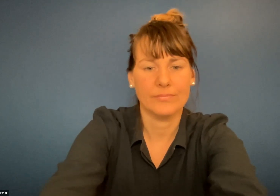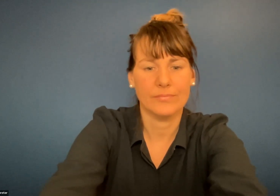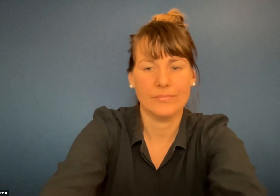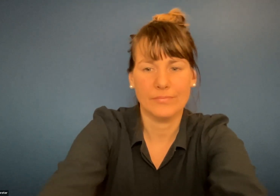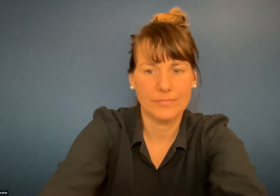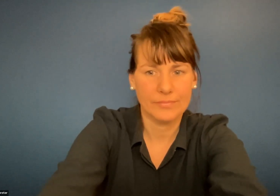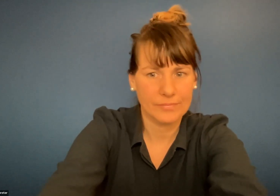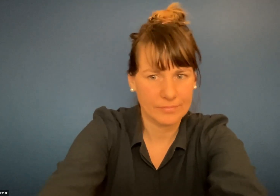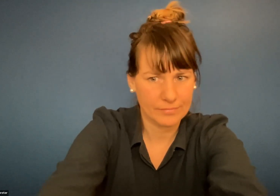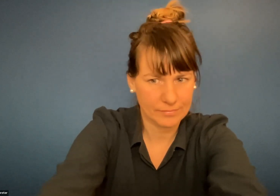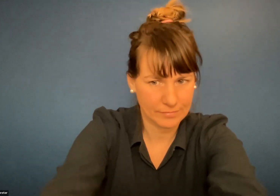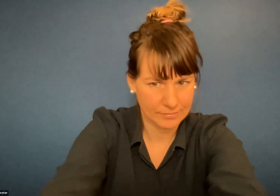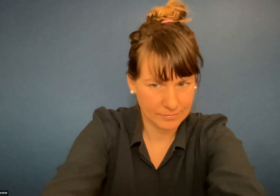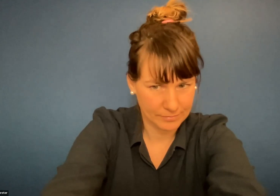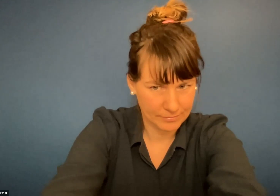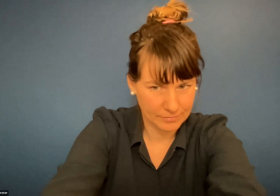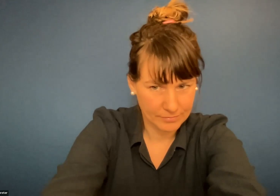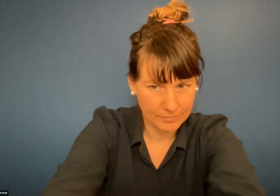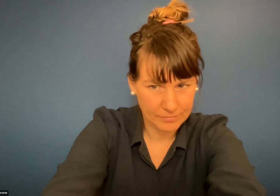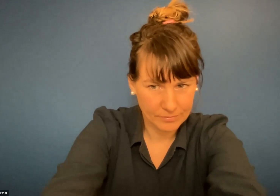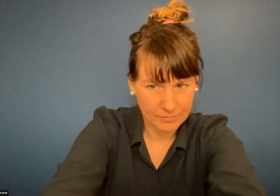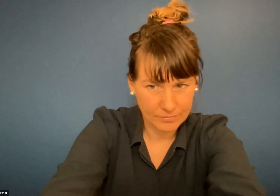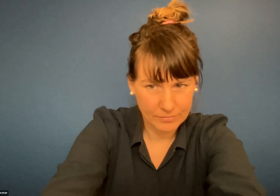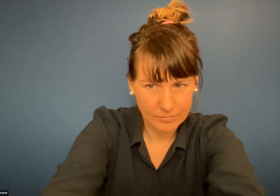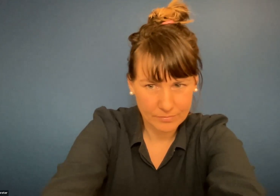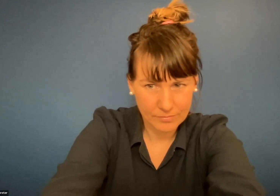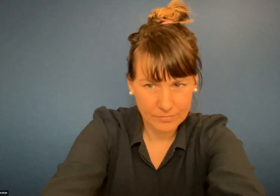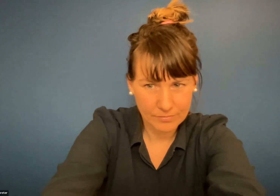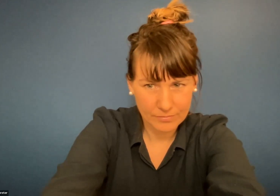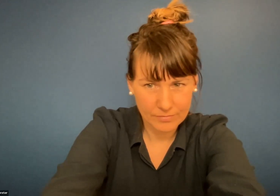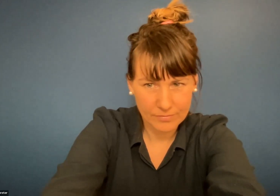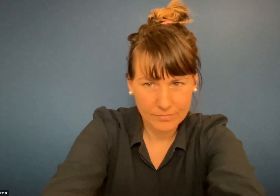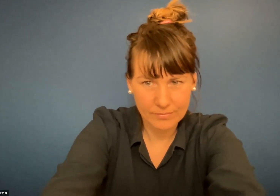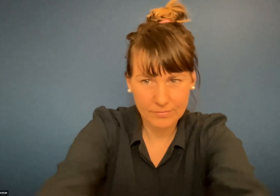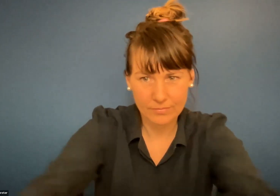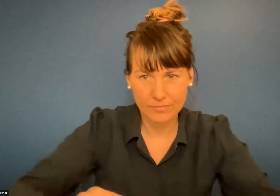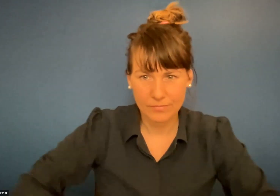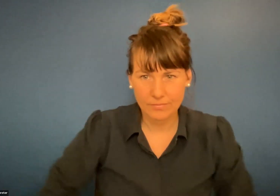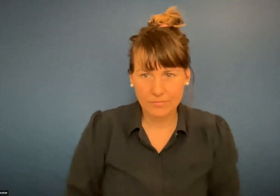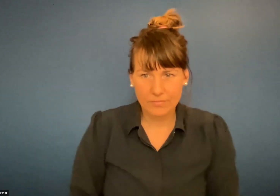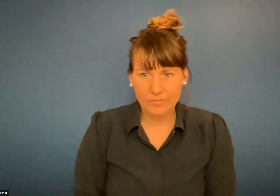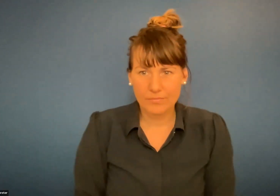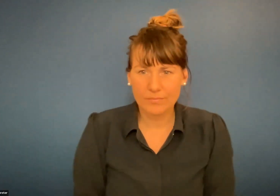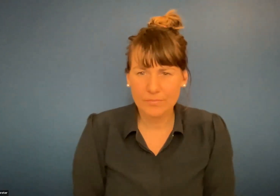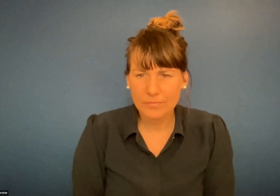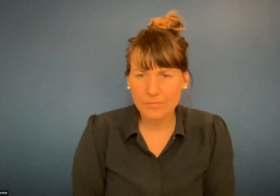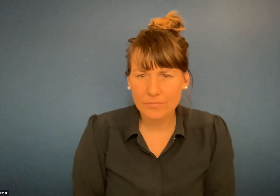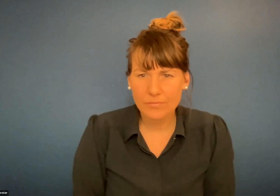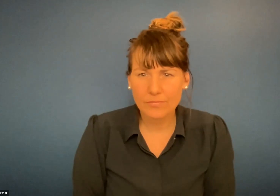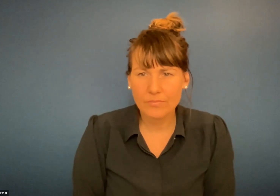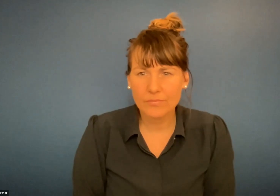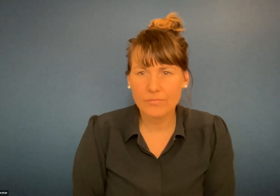d'assistance aux aides techniques. et les régimes de santé sont en